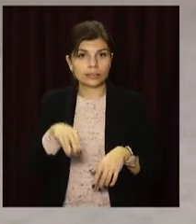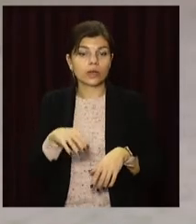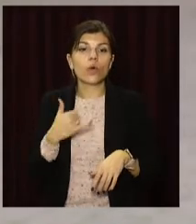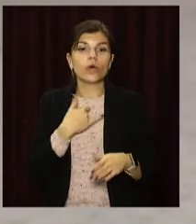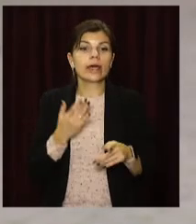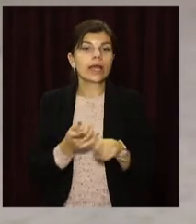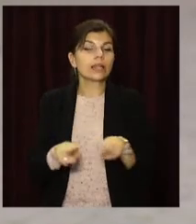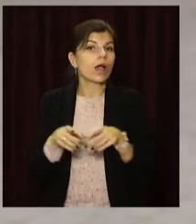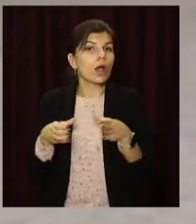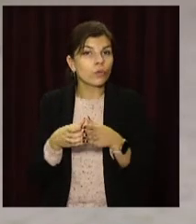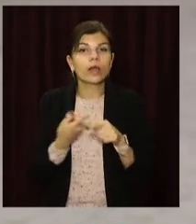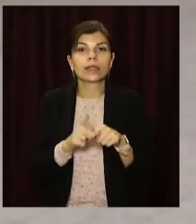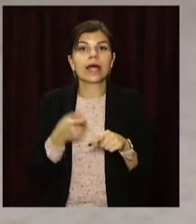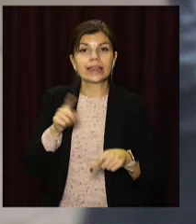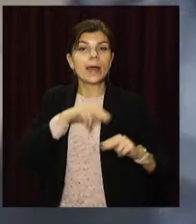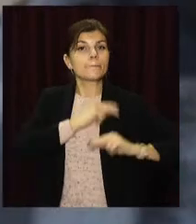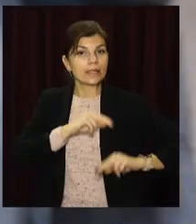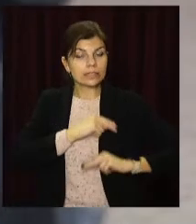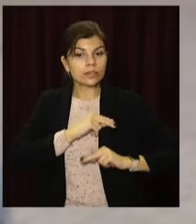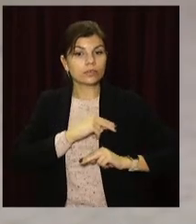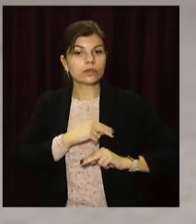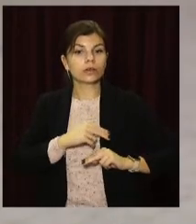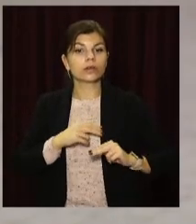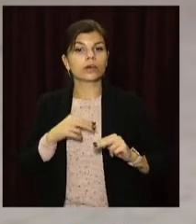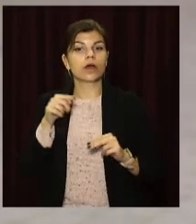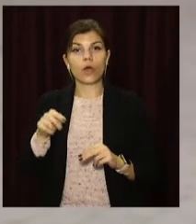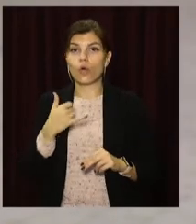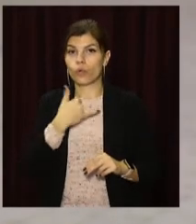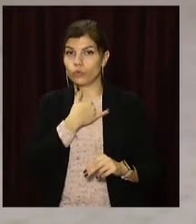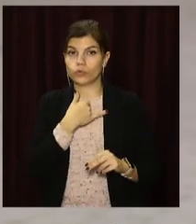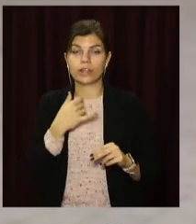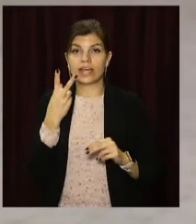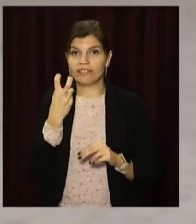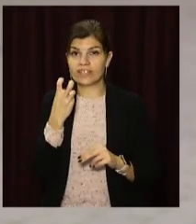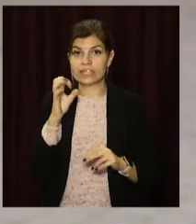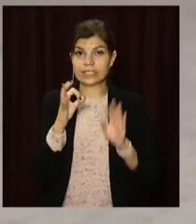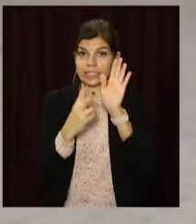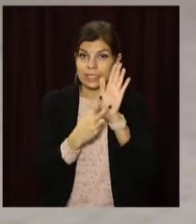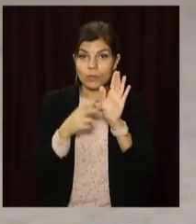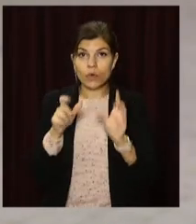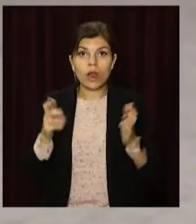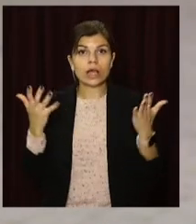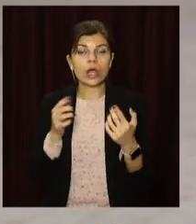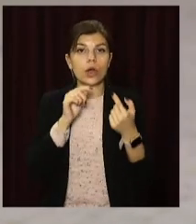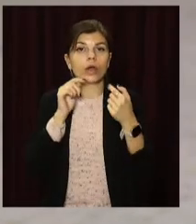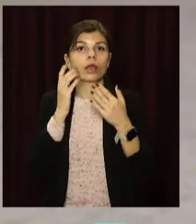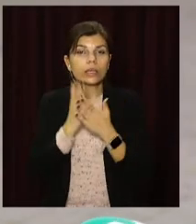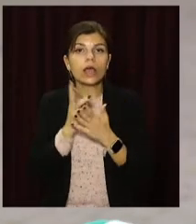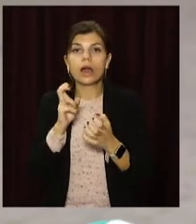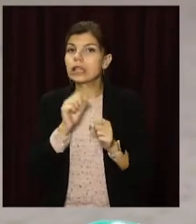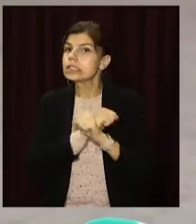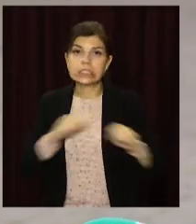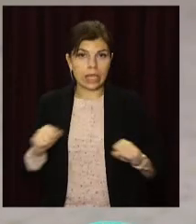категорія, це ті працівники, а їх у нас на сьогодні 207, які мають протипоказання,